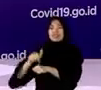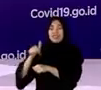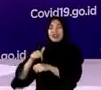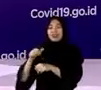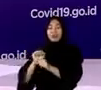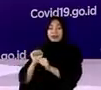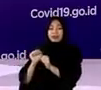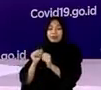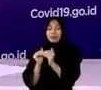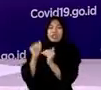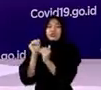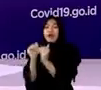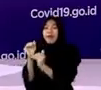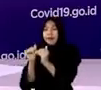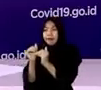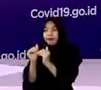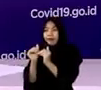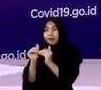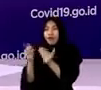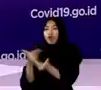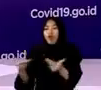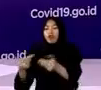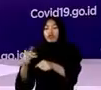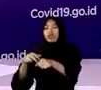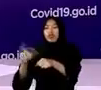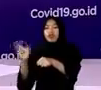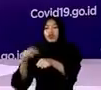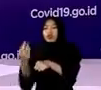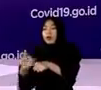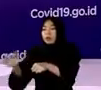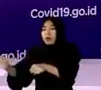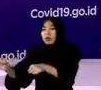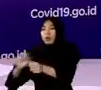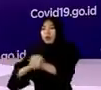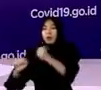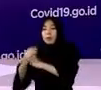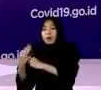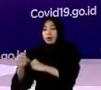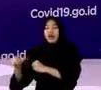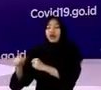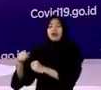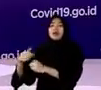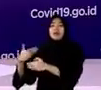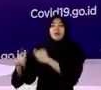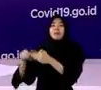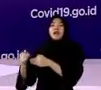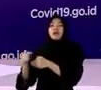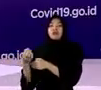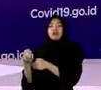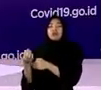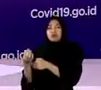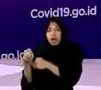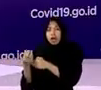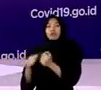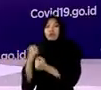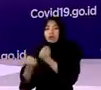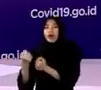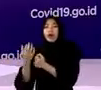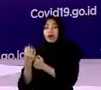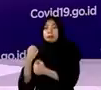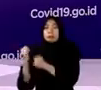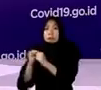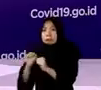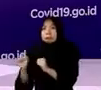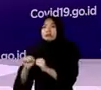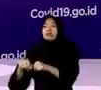terus menyesuaikan dengan kondisi evolusi virus COVID-19, misalnya memasukkan lebih dari satu strain